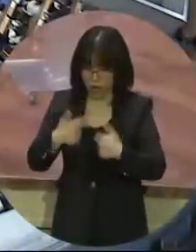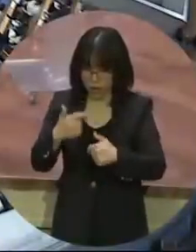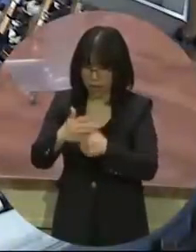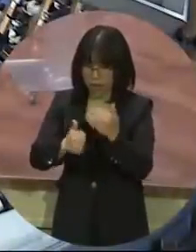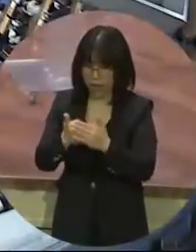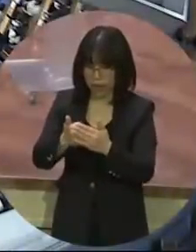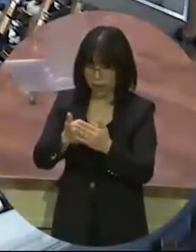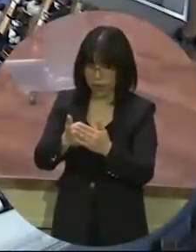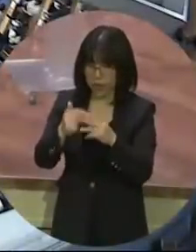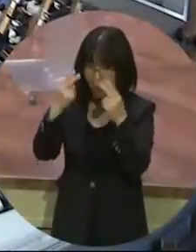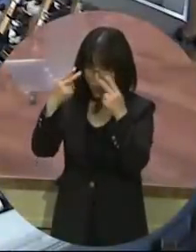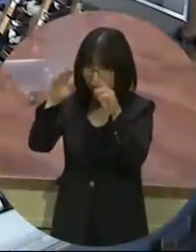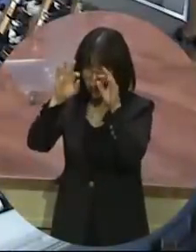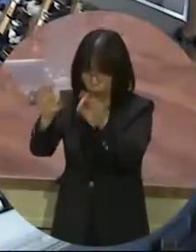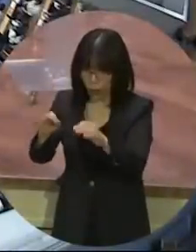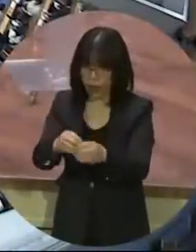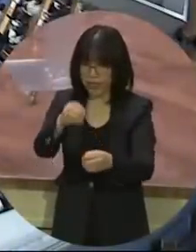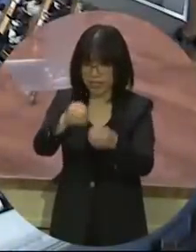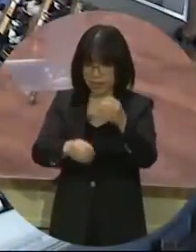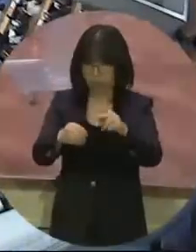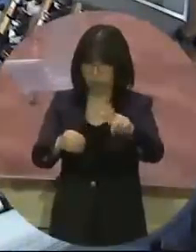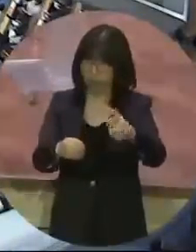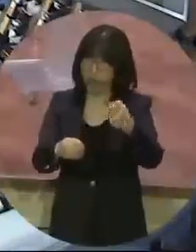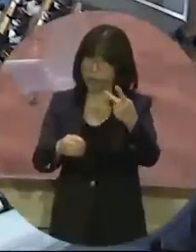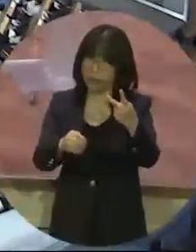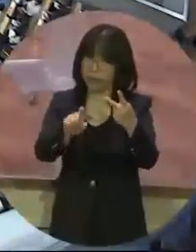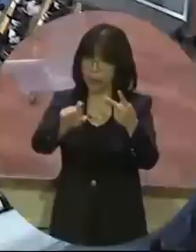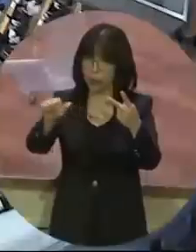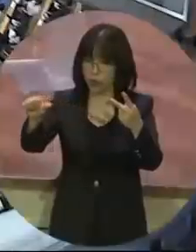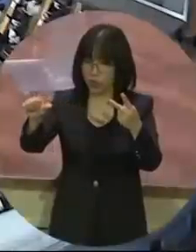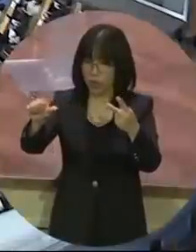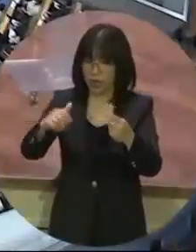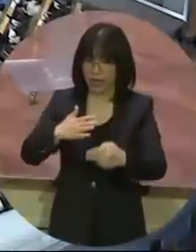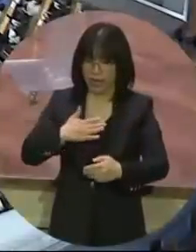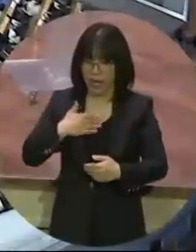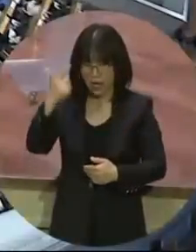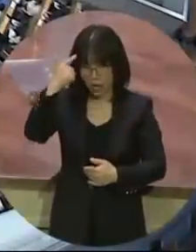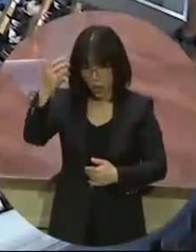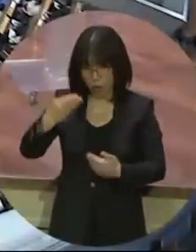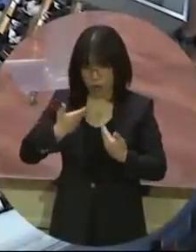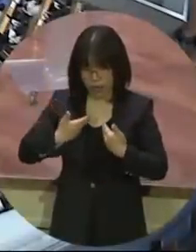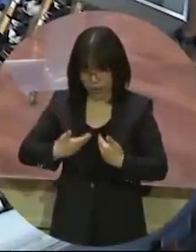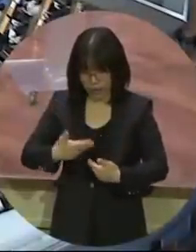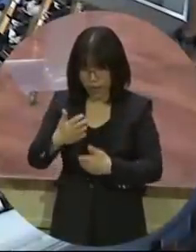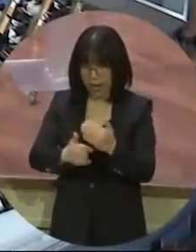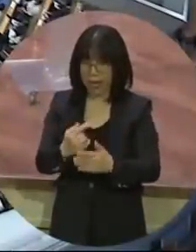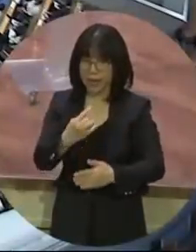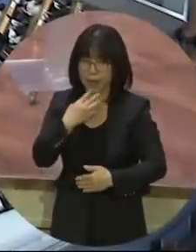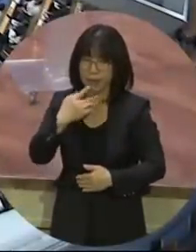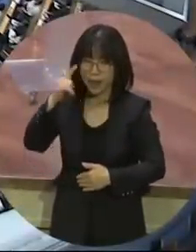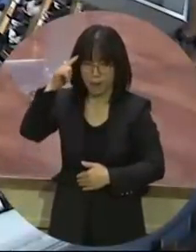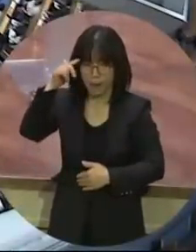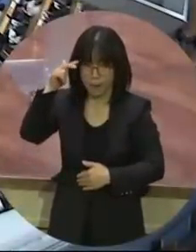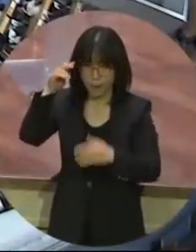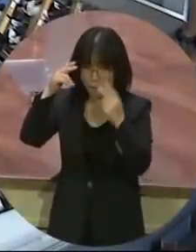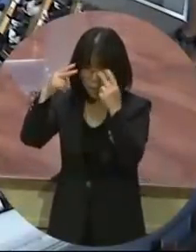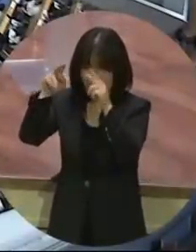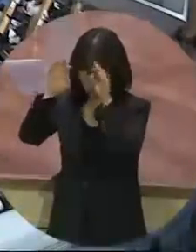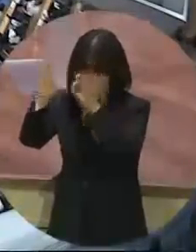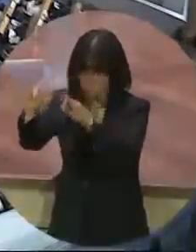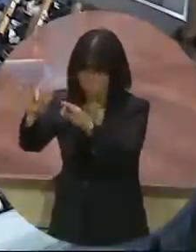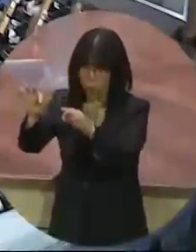바랄지니라. 시편 62편 5절에는 나의 영혼아 잠잠히 하나님만 바라라. 무릇 나의 소망이